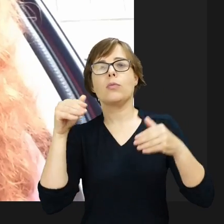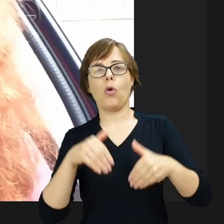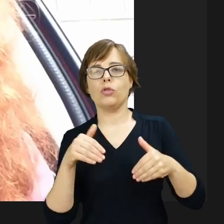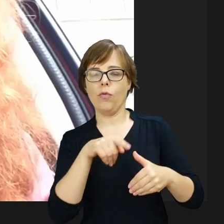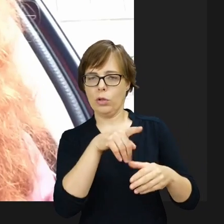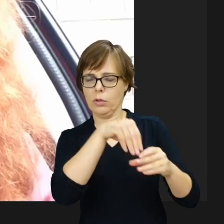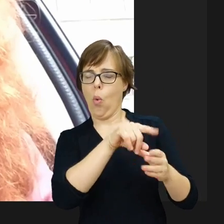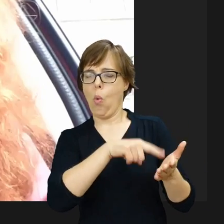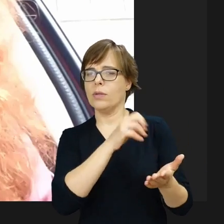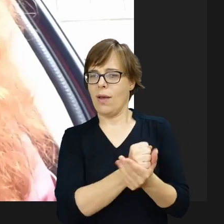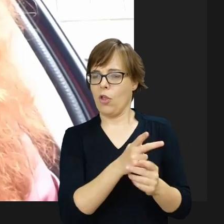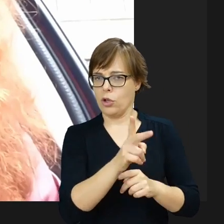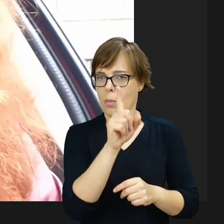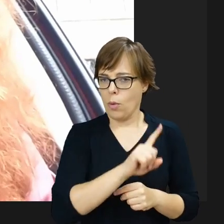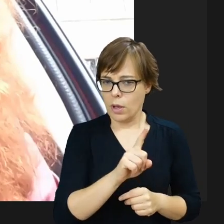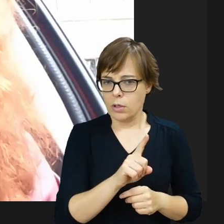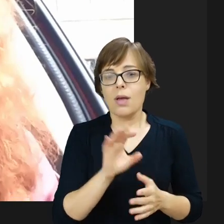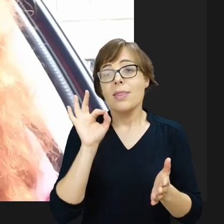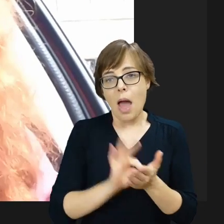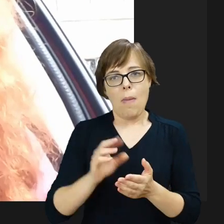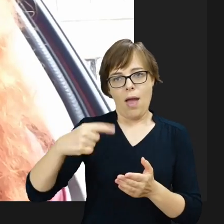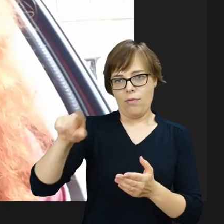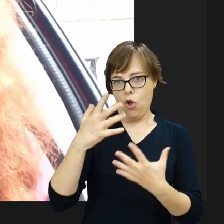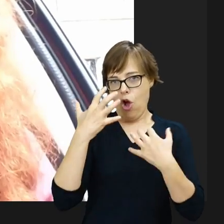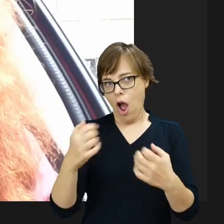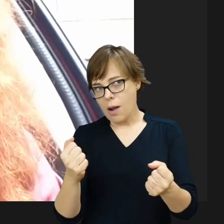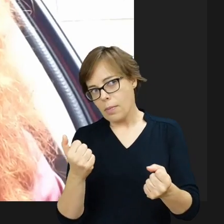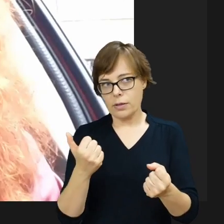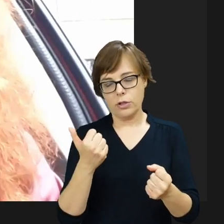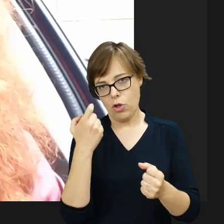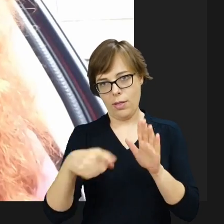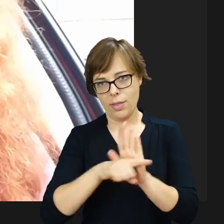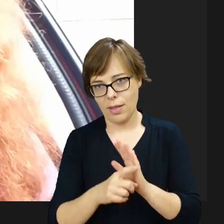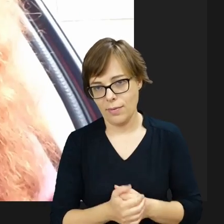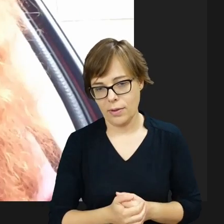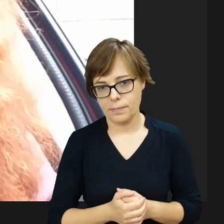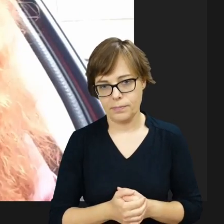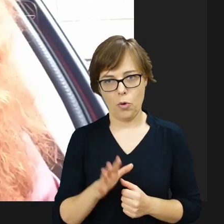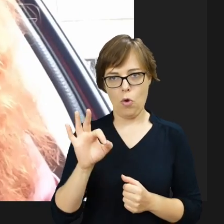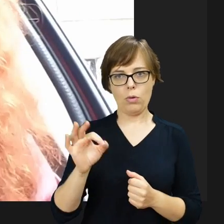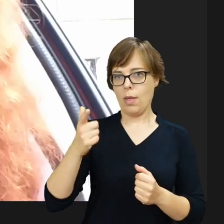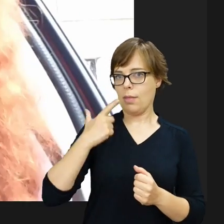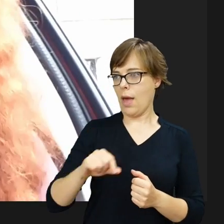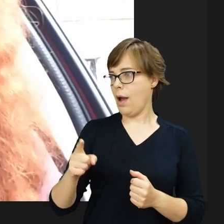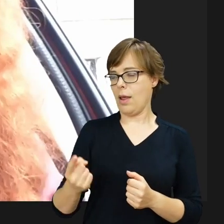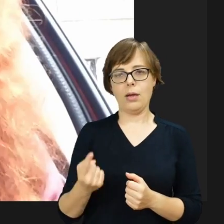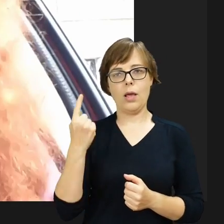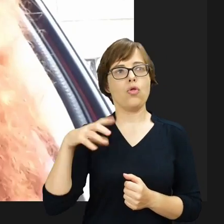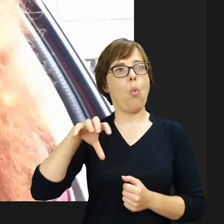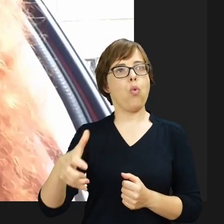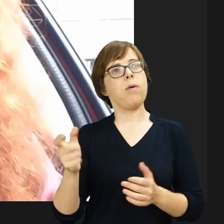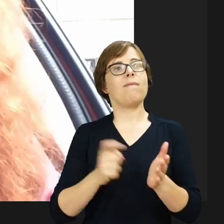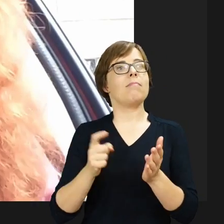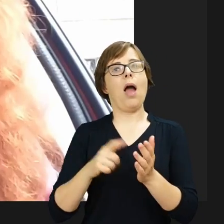publicznej, no to na pewno nie zabrzmi to dobrze. Żadna grupa, która domaga się przywilejów, nie wzbudza sympatii.